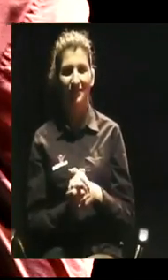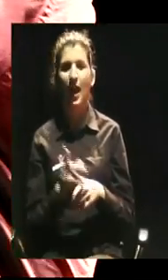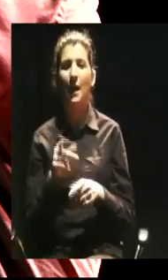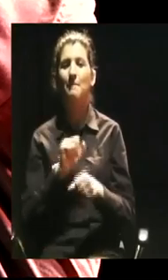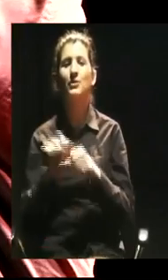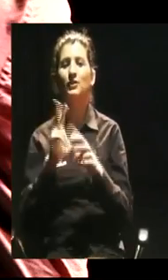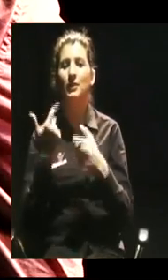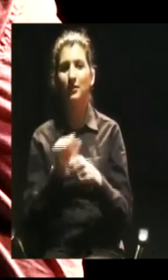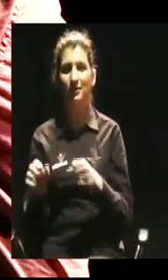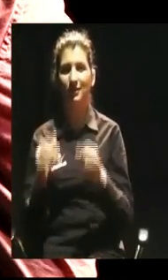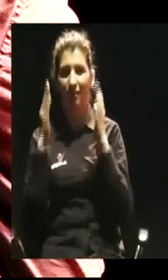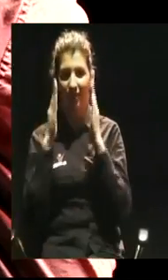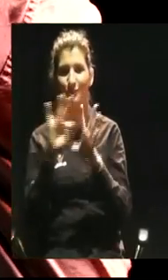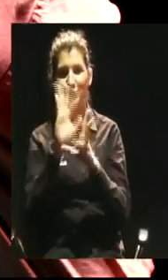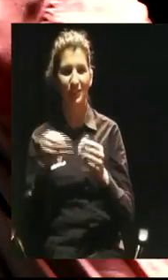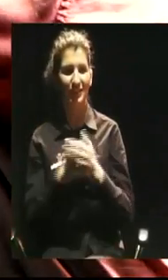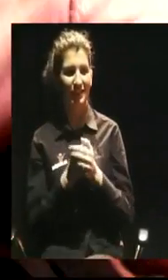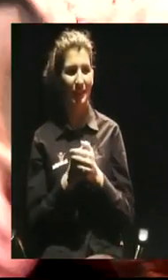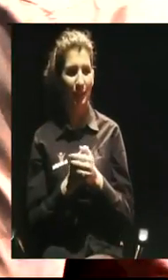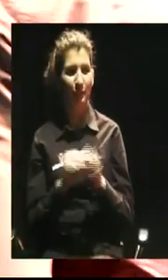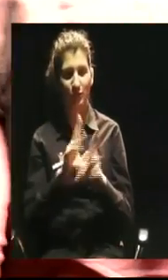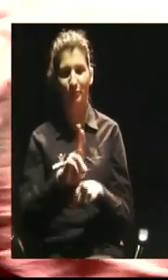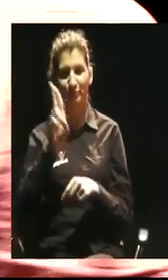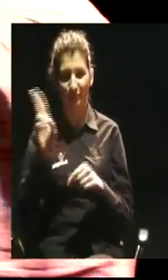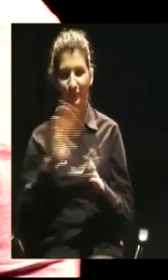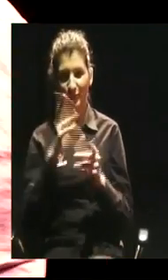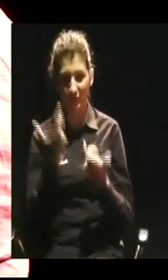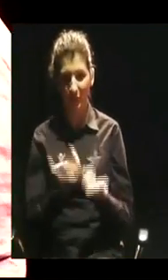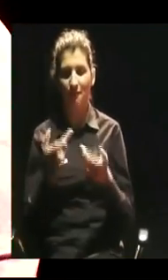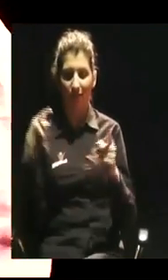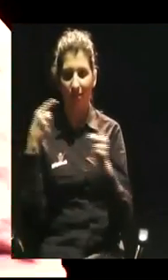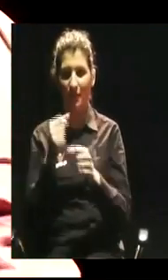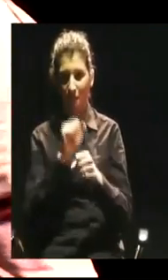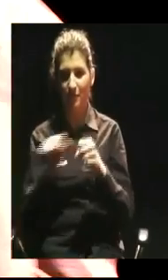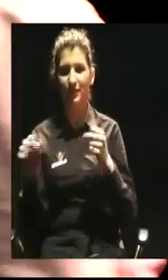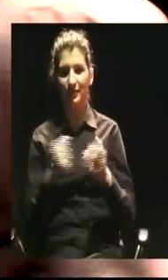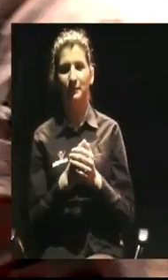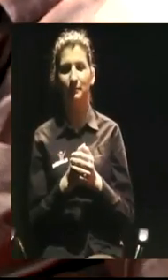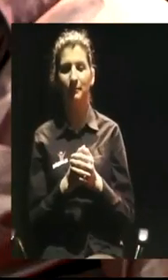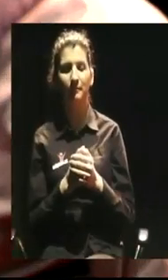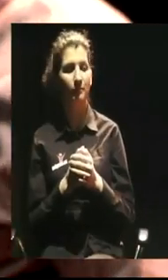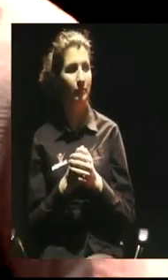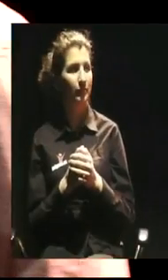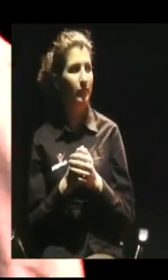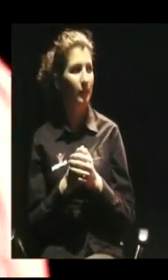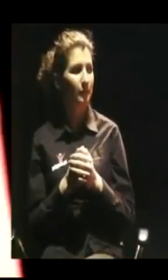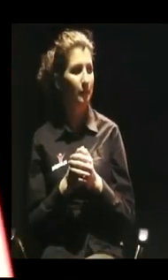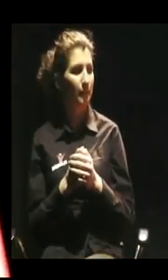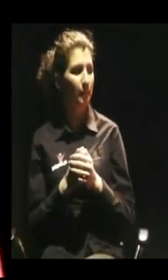Być? No właśnie, wszyscy chcą być. Wszyscy chcą być. No